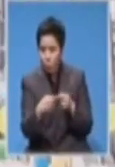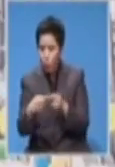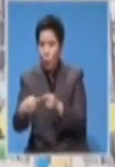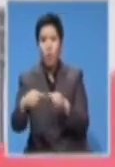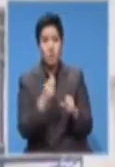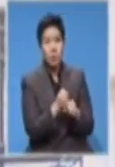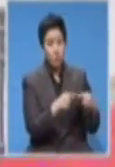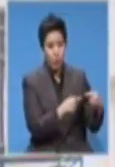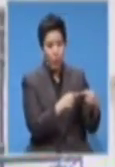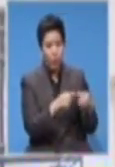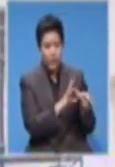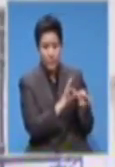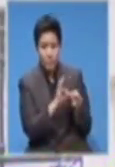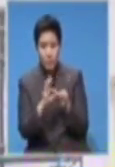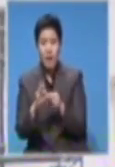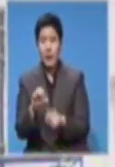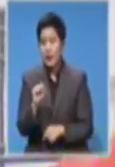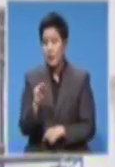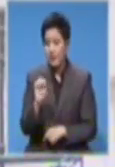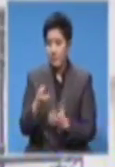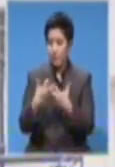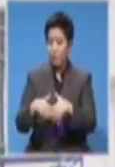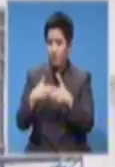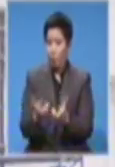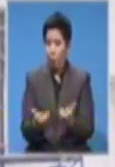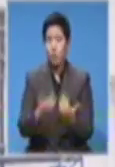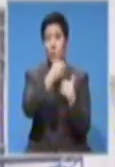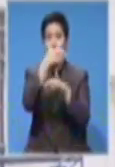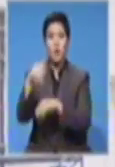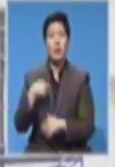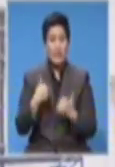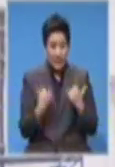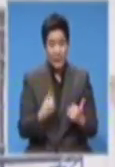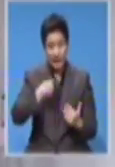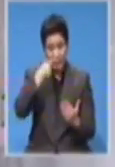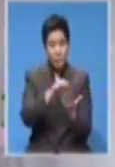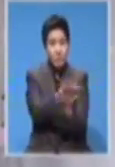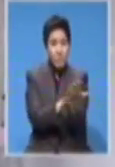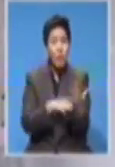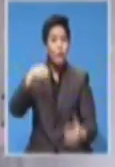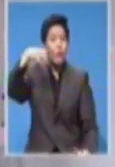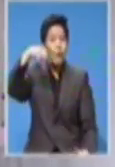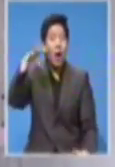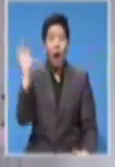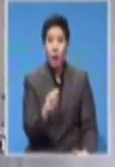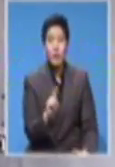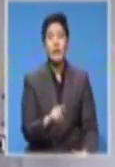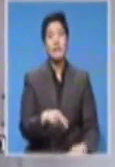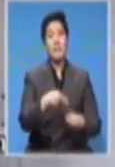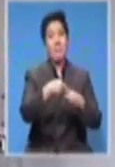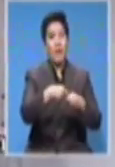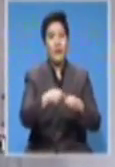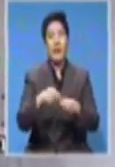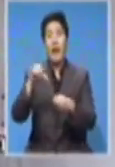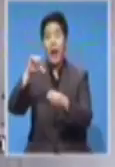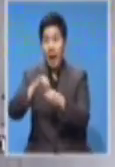ตสาหกรรมนะธุรกิจที่มีอะไรก็แล้วแต่วันนี้เราใช้น้ำมันกับแก๊สนะครับผลิตไฟฟ้าถึง 70%